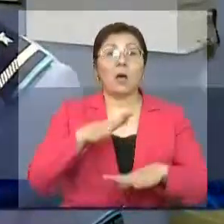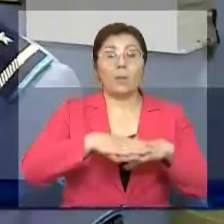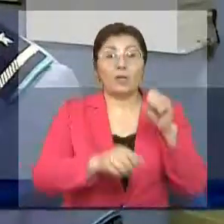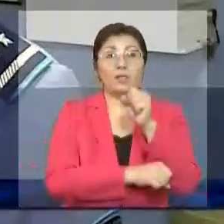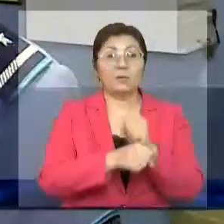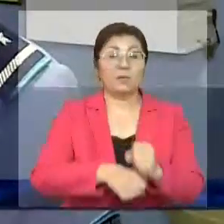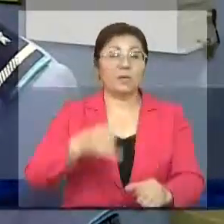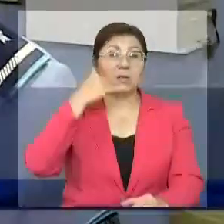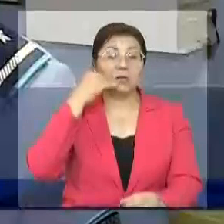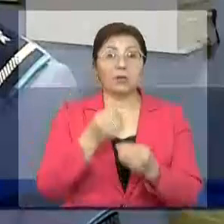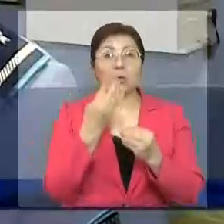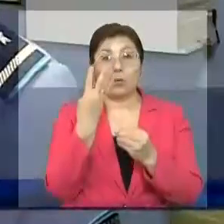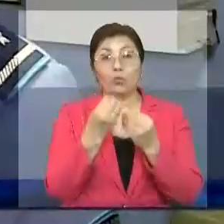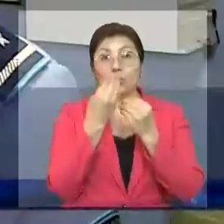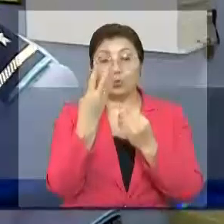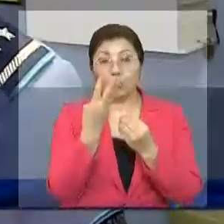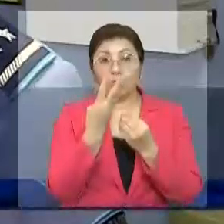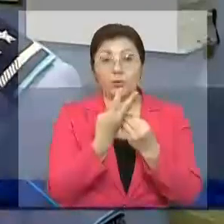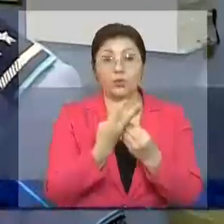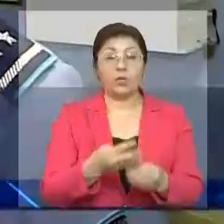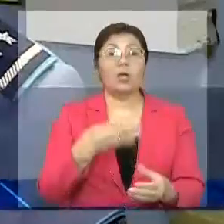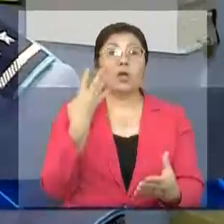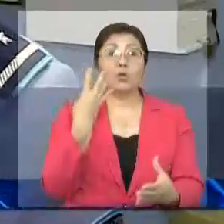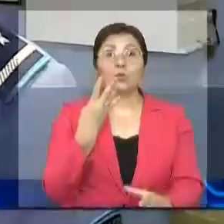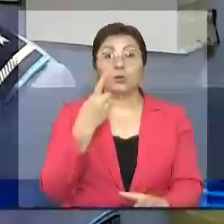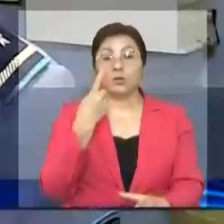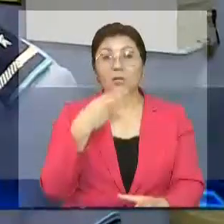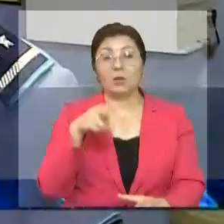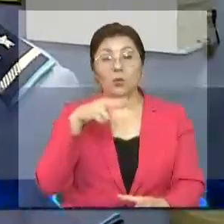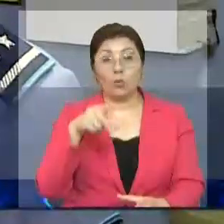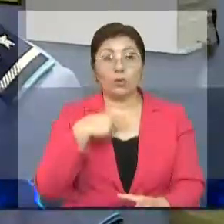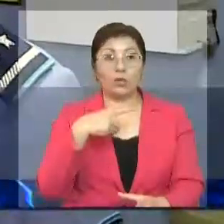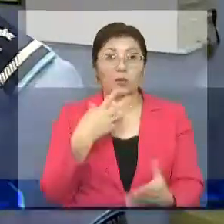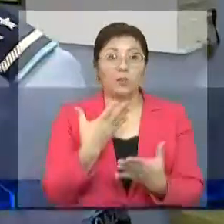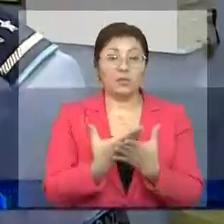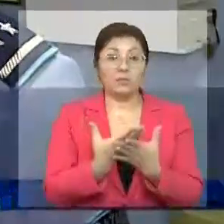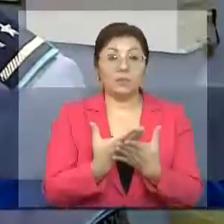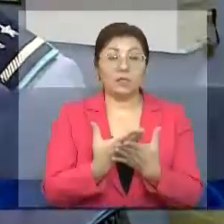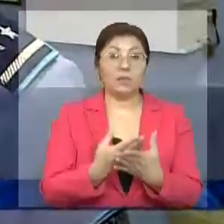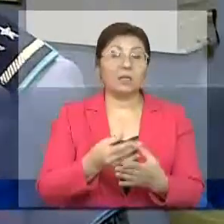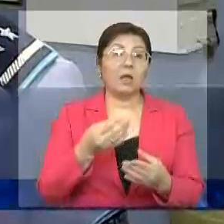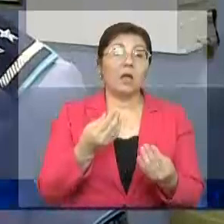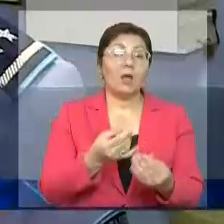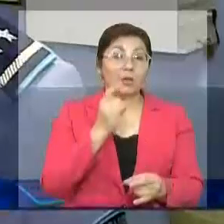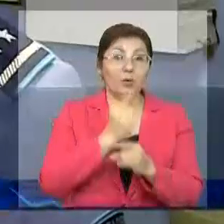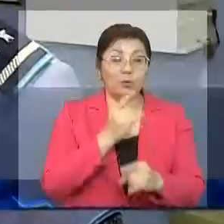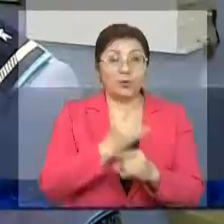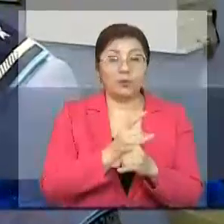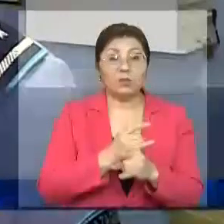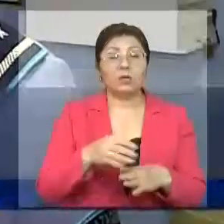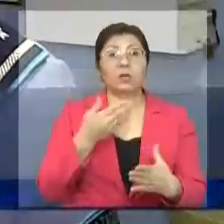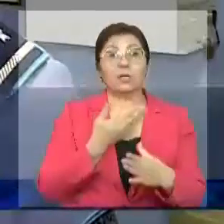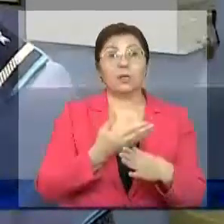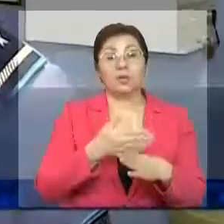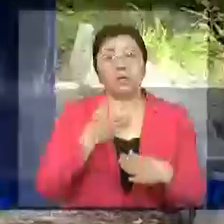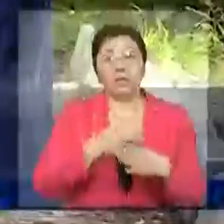хабарласып, 14-14-тен келген 4 санды айту арқылы олардың арттарына жеке нөмірлері арқылы несие рәсімдеу және оларды емденіп алу фактілері